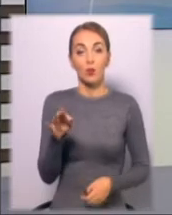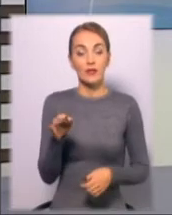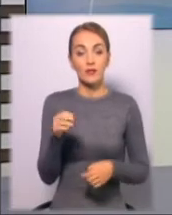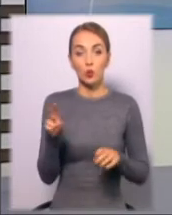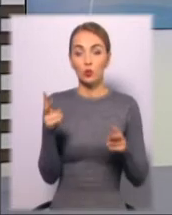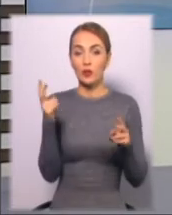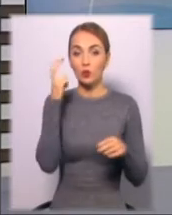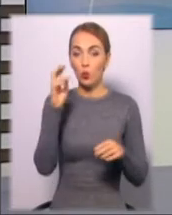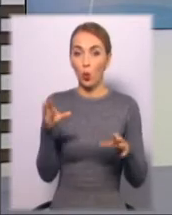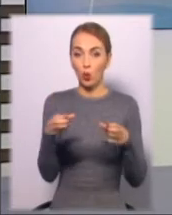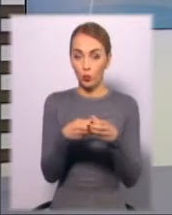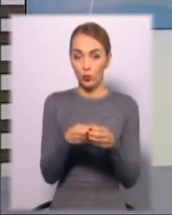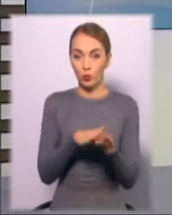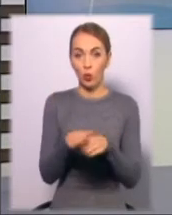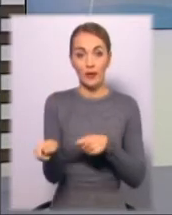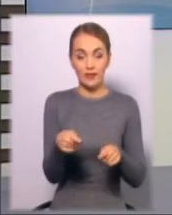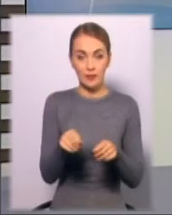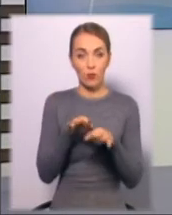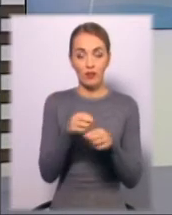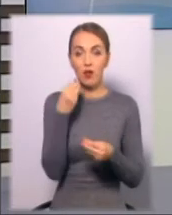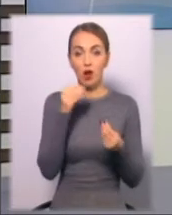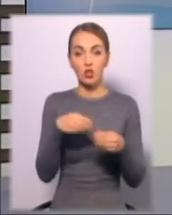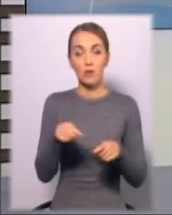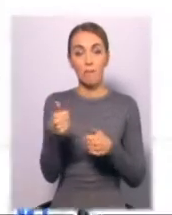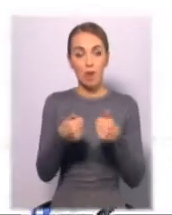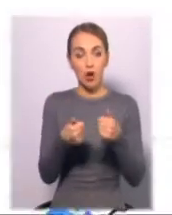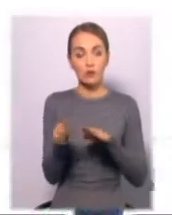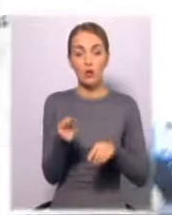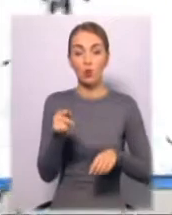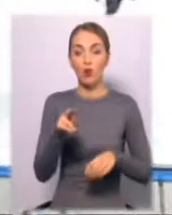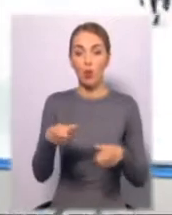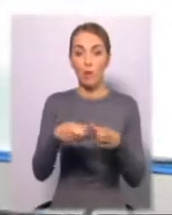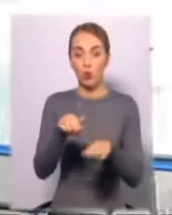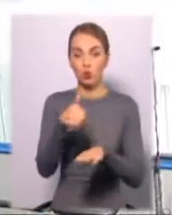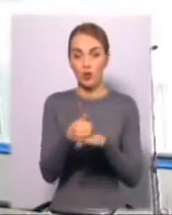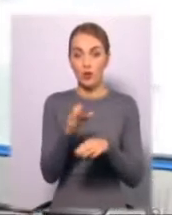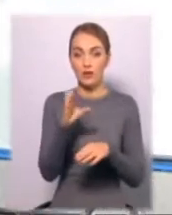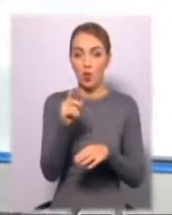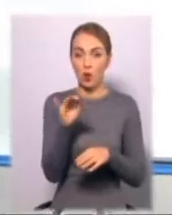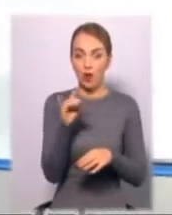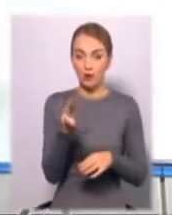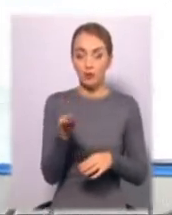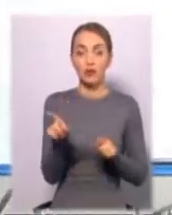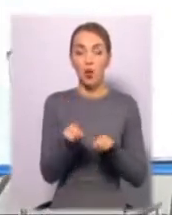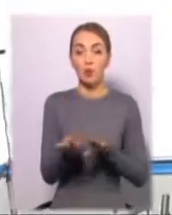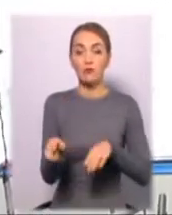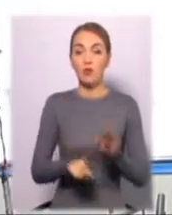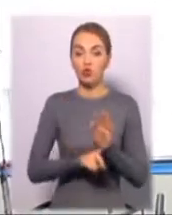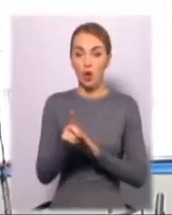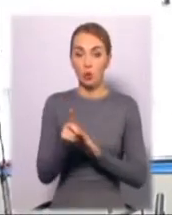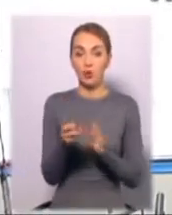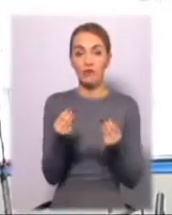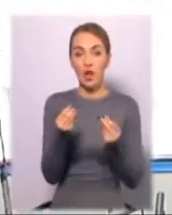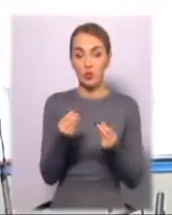клубу «Дженералс» провели, певно, найкращий матч після того, як команду очолив Олександр Сеокант, а також після початку